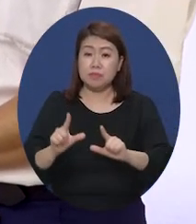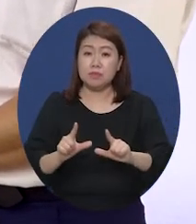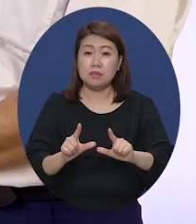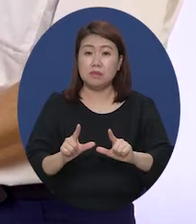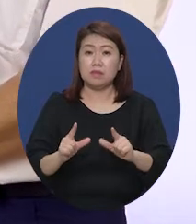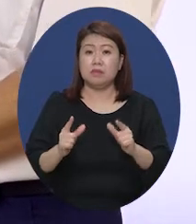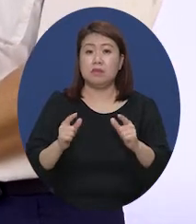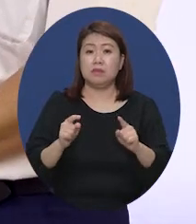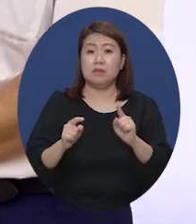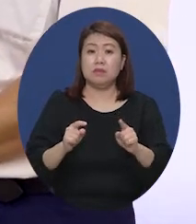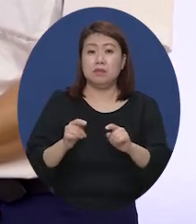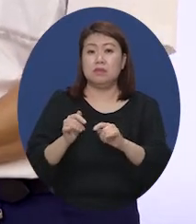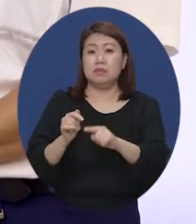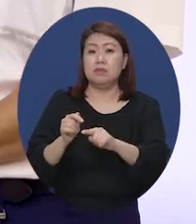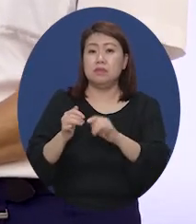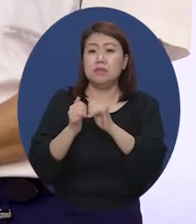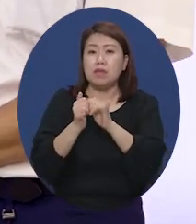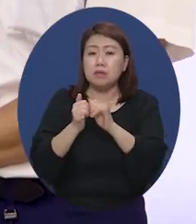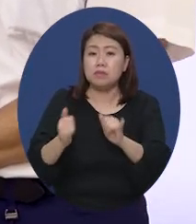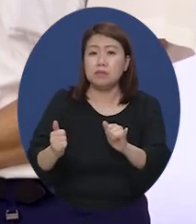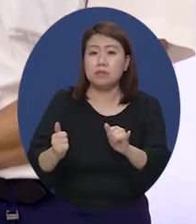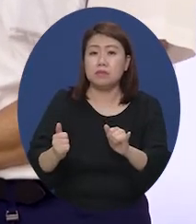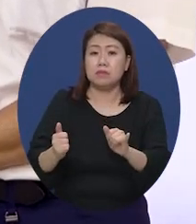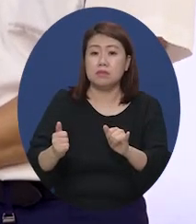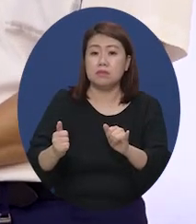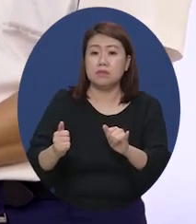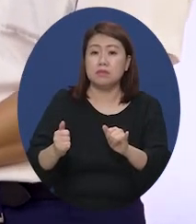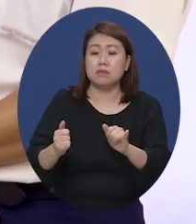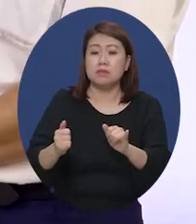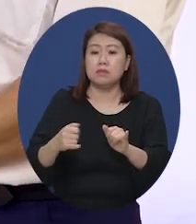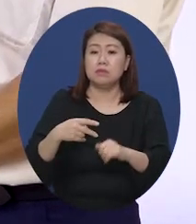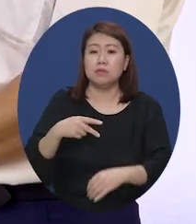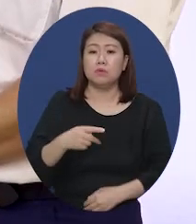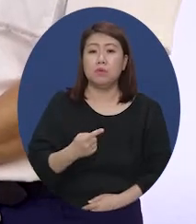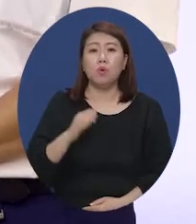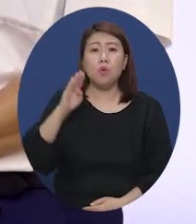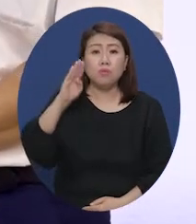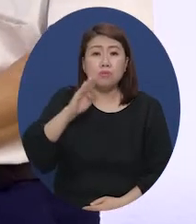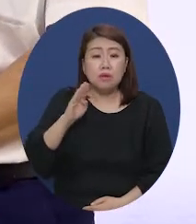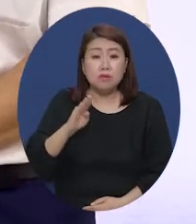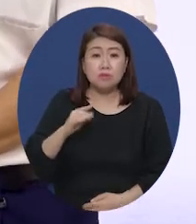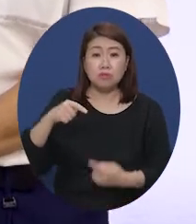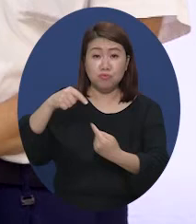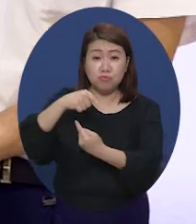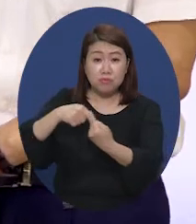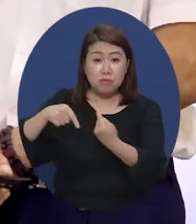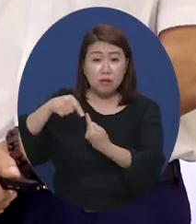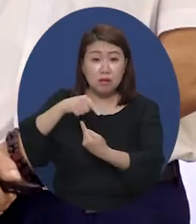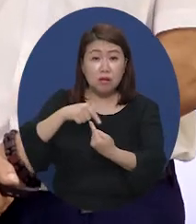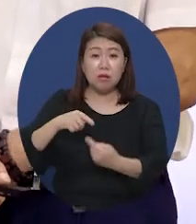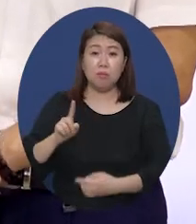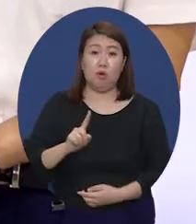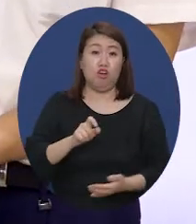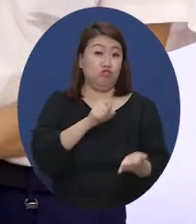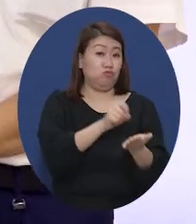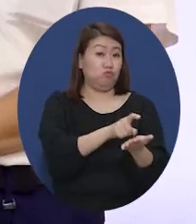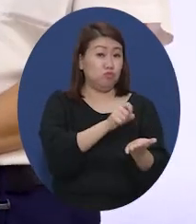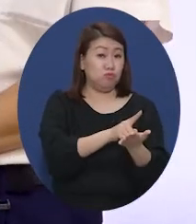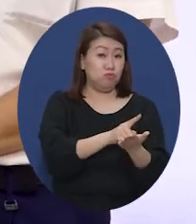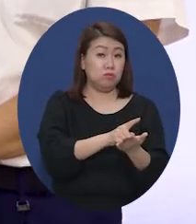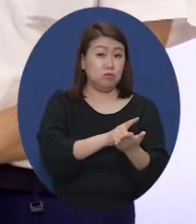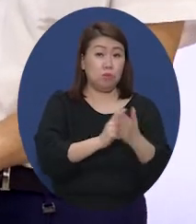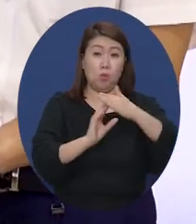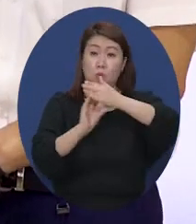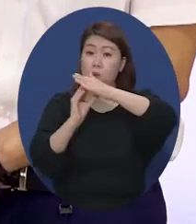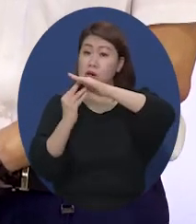살고 있는데 그들 역시도 아까 전에 그 위성 안테나를 봤지요. 이들도 브라질이 어떻게 돌아가고 있는지 그 다음에 축구